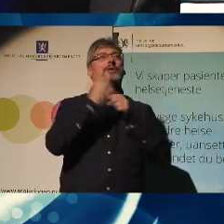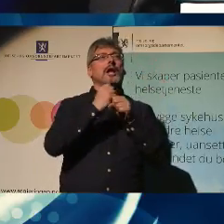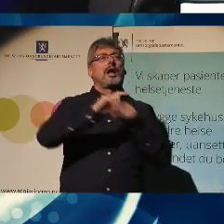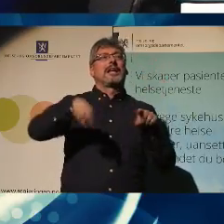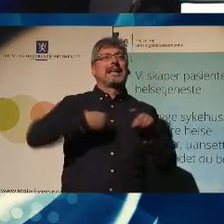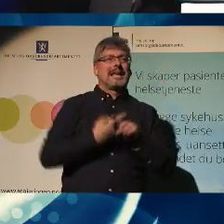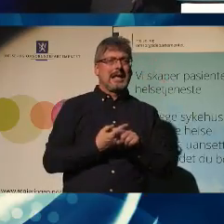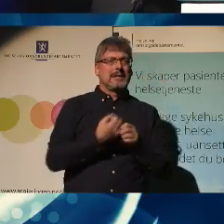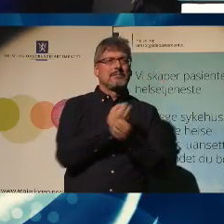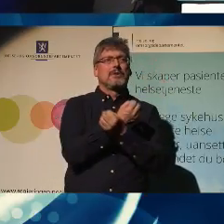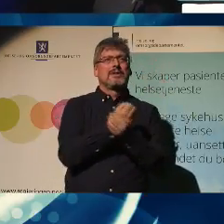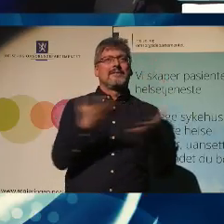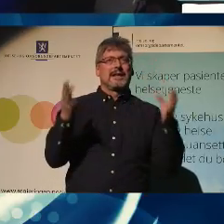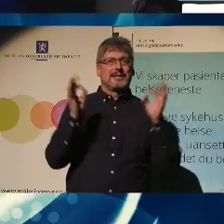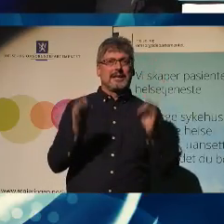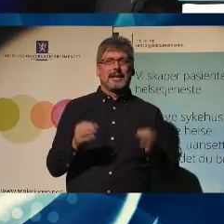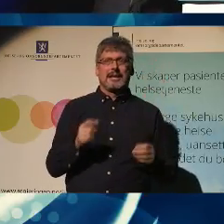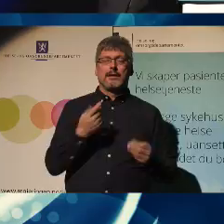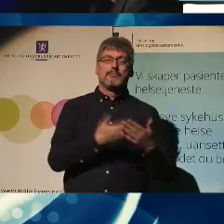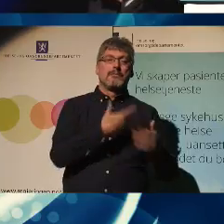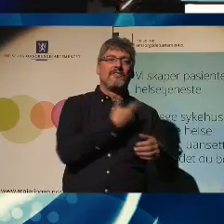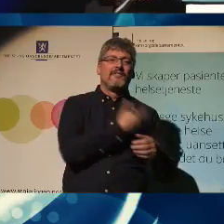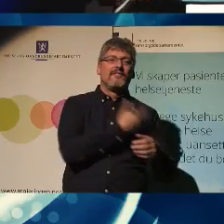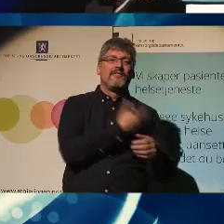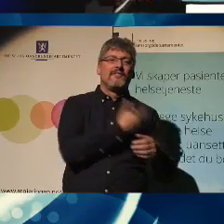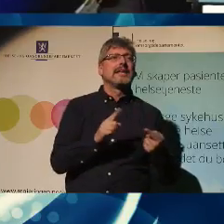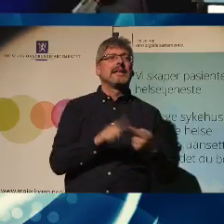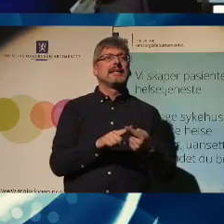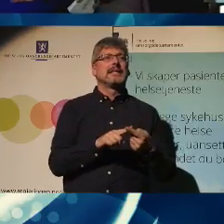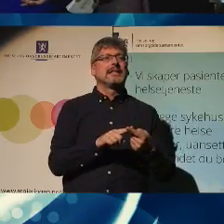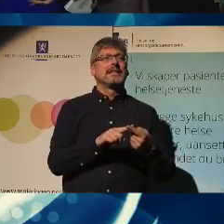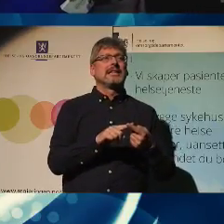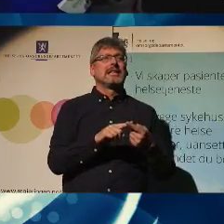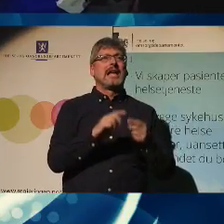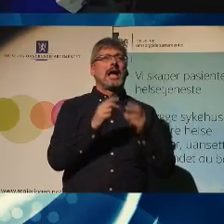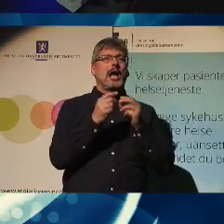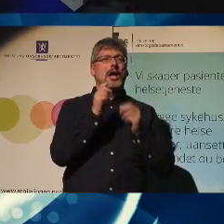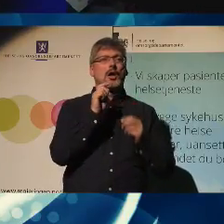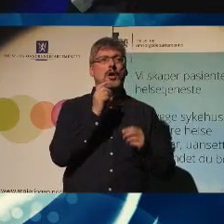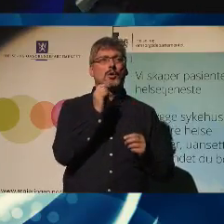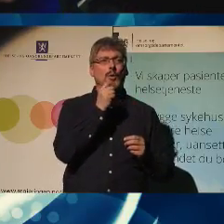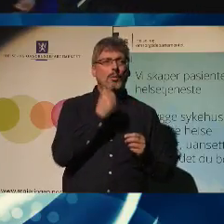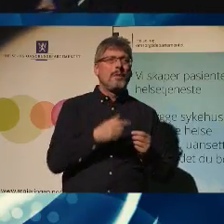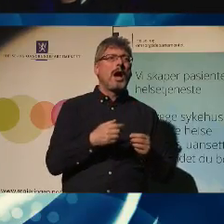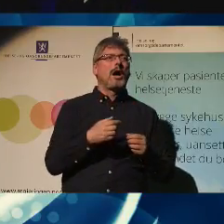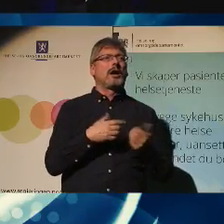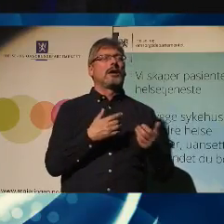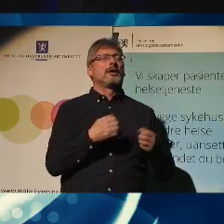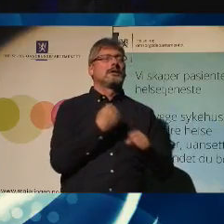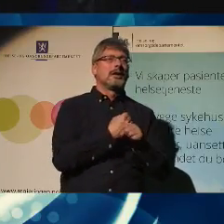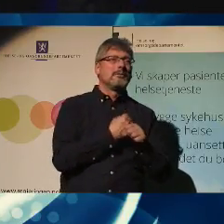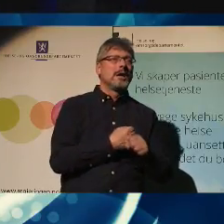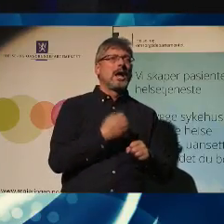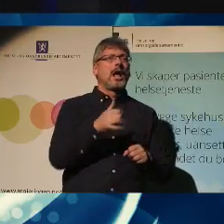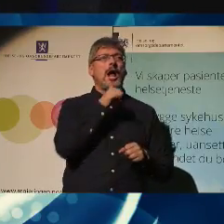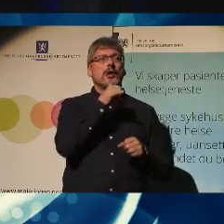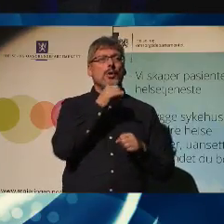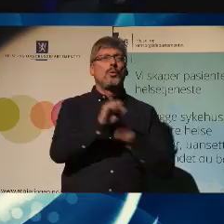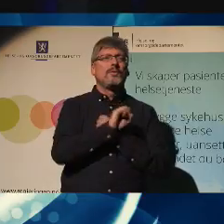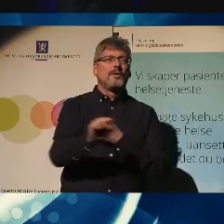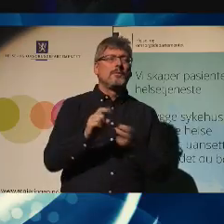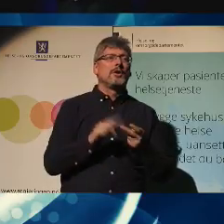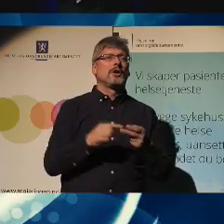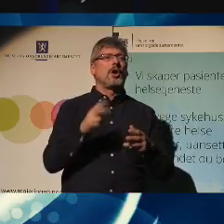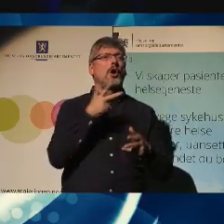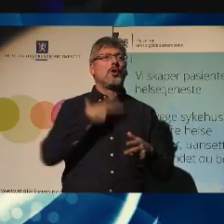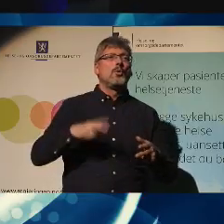aller fleste feltene. Det gjelder vaksiner, det gjelder tobaksarbeid, det gjelder alkoholforebygging, det gjelder